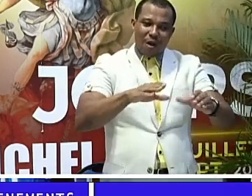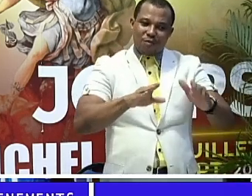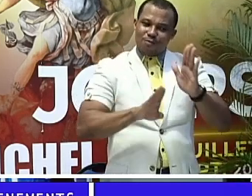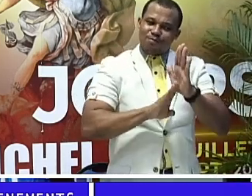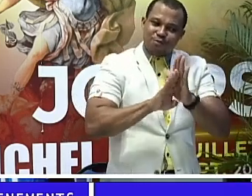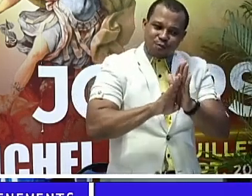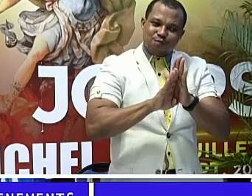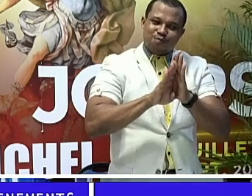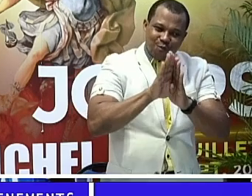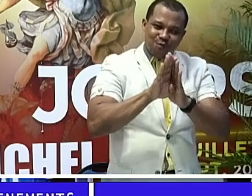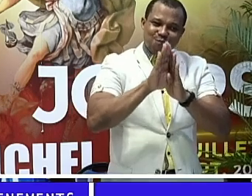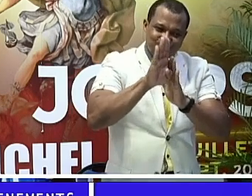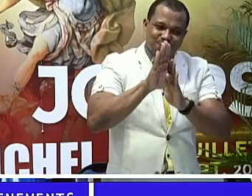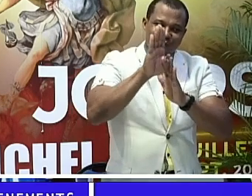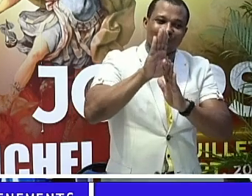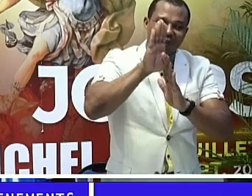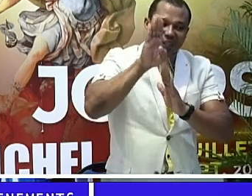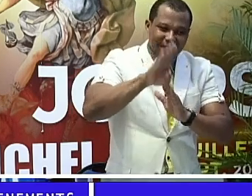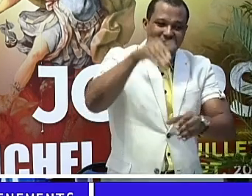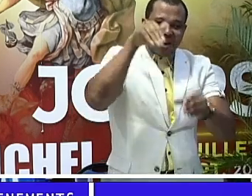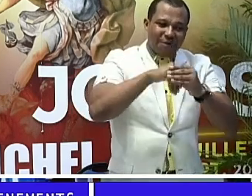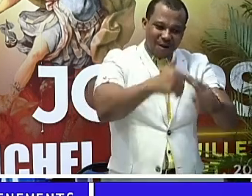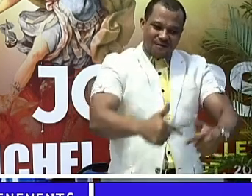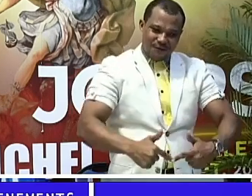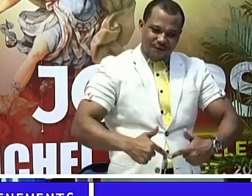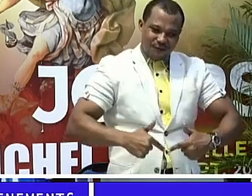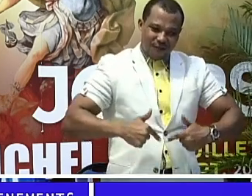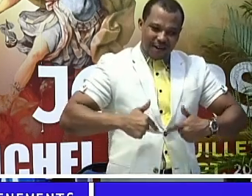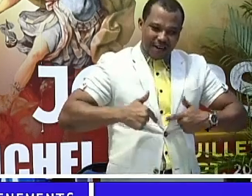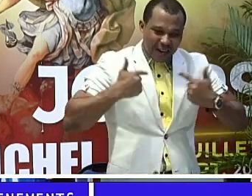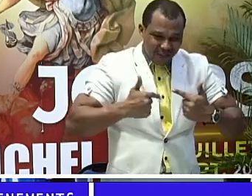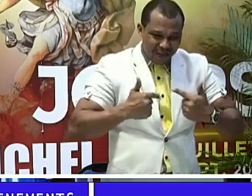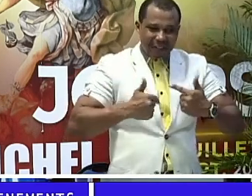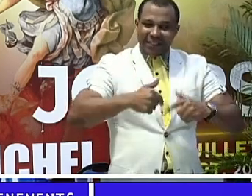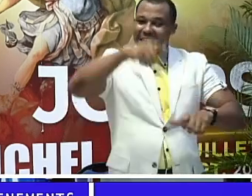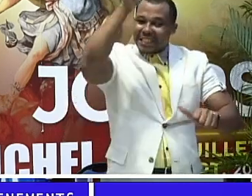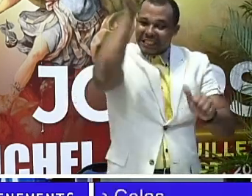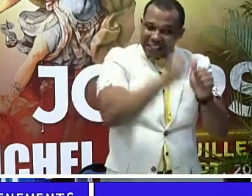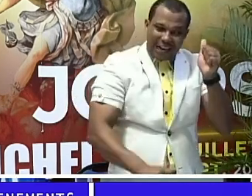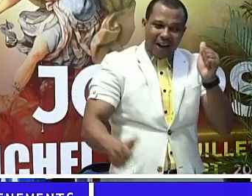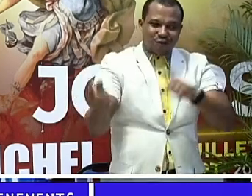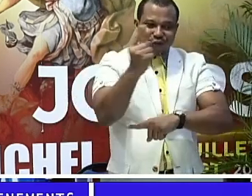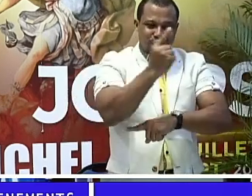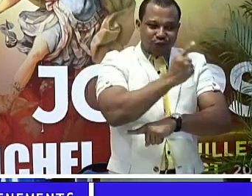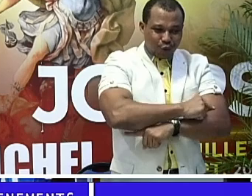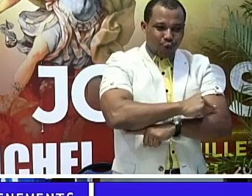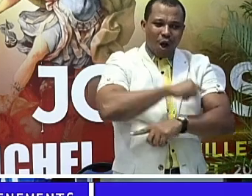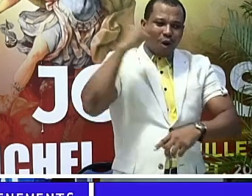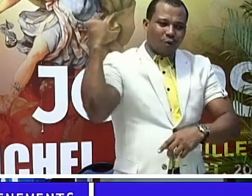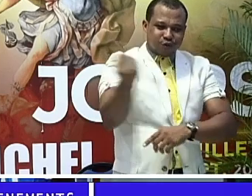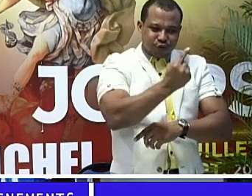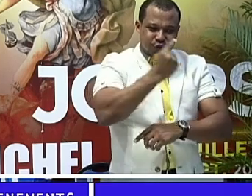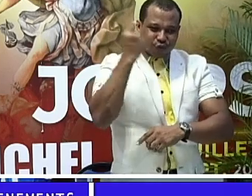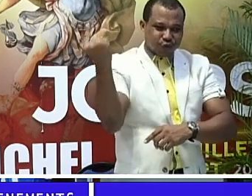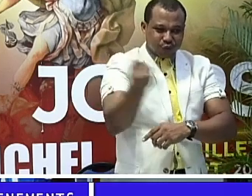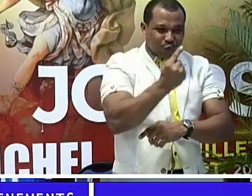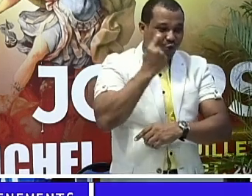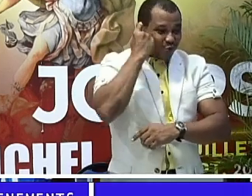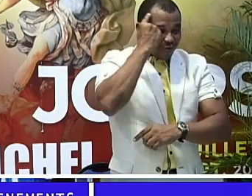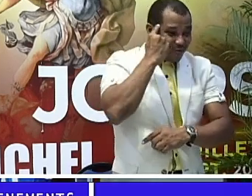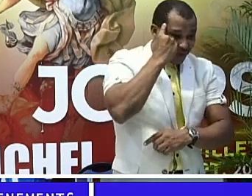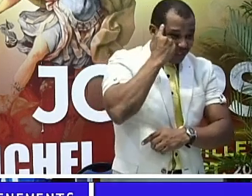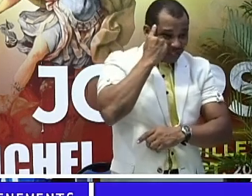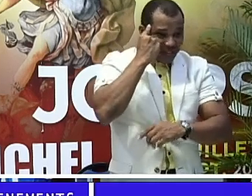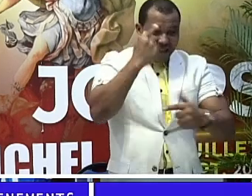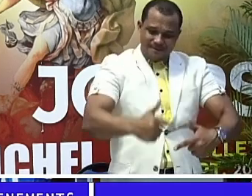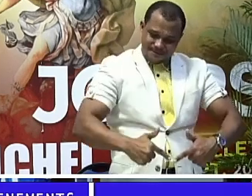dans la vie, hein, ou bien pour faire effort ça toute la vie. Et toujours mettre en tête nous que la vie a pas